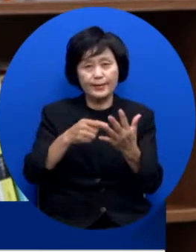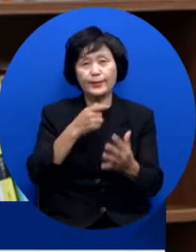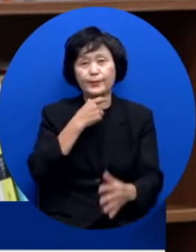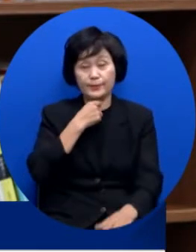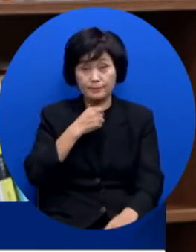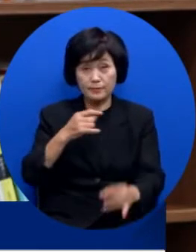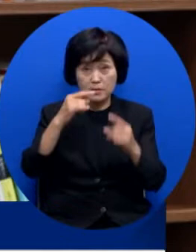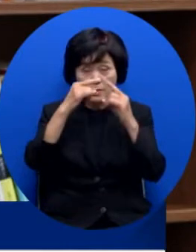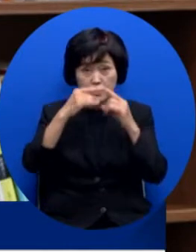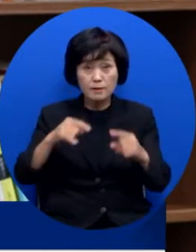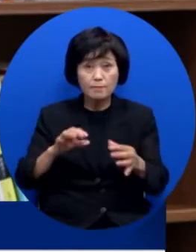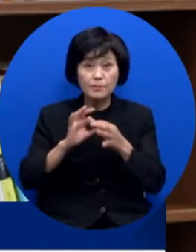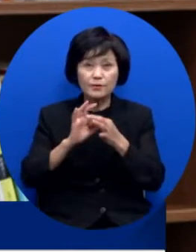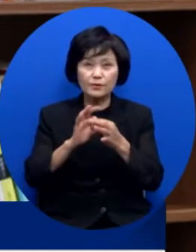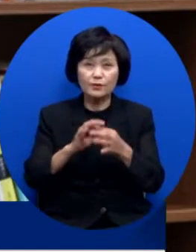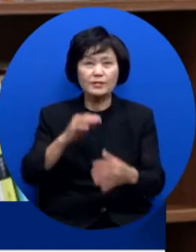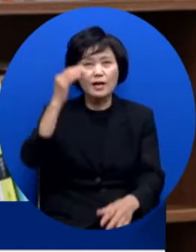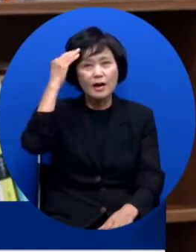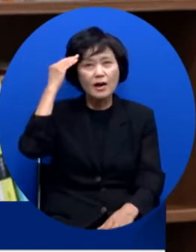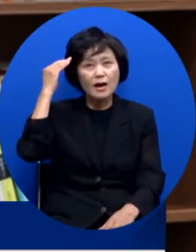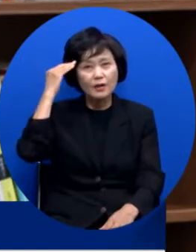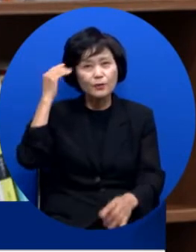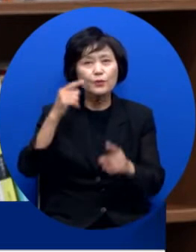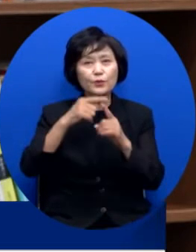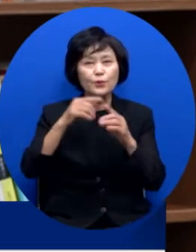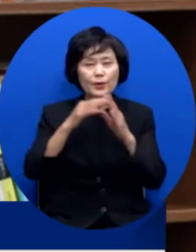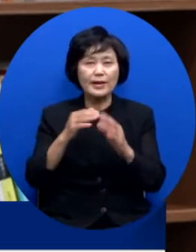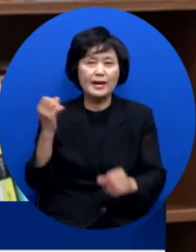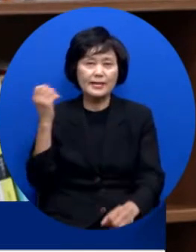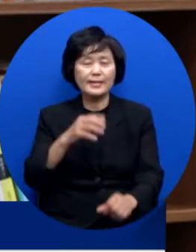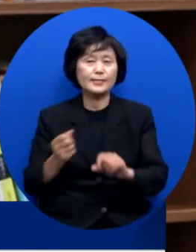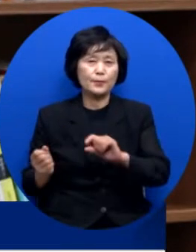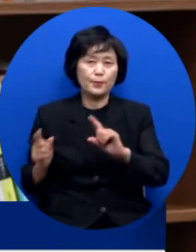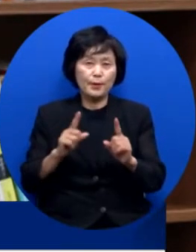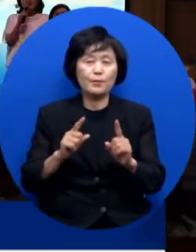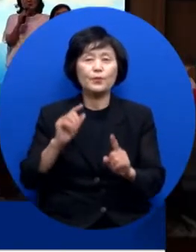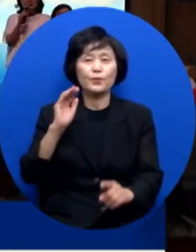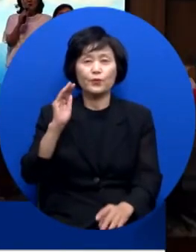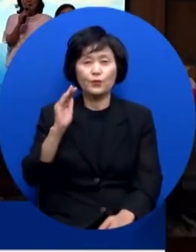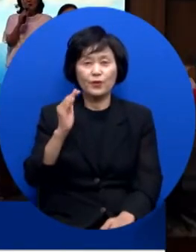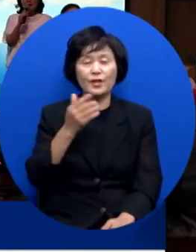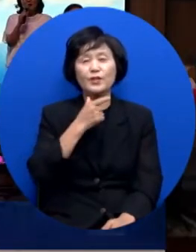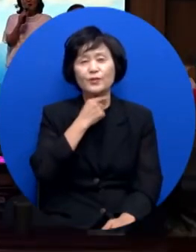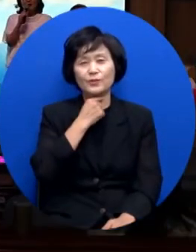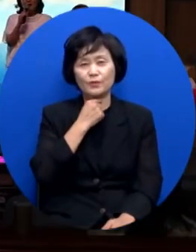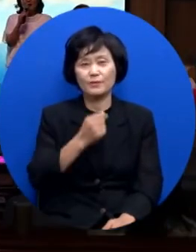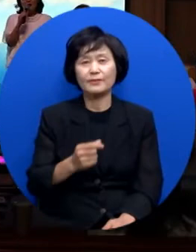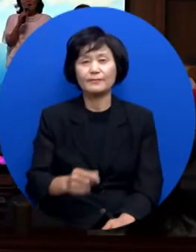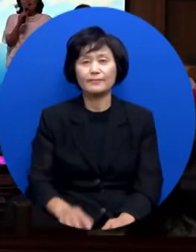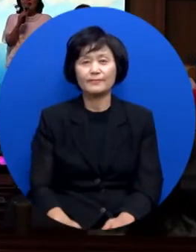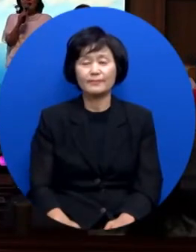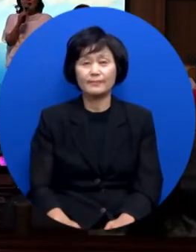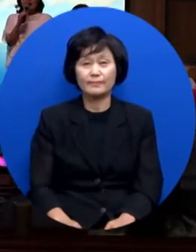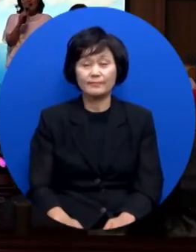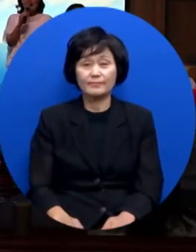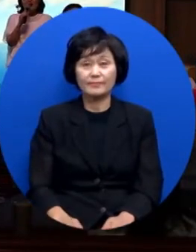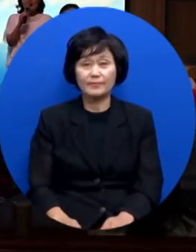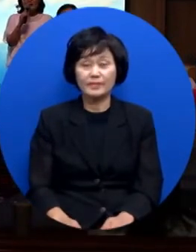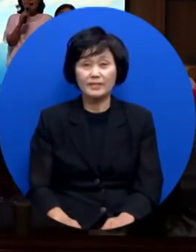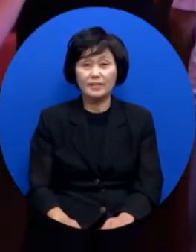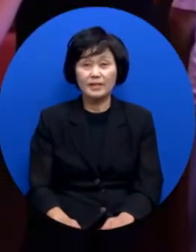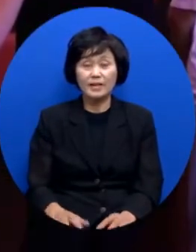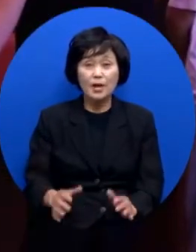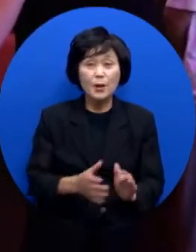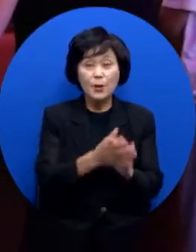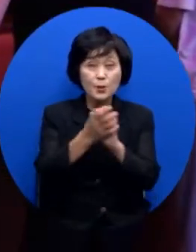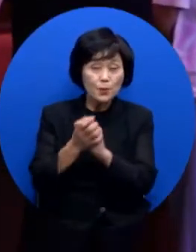캠프를 통해서 한국교회가 다시 한번 힘있게 일어설 수 있기를 소망합니다. 세대통합 목회를 통해